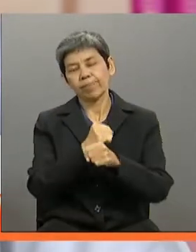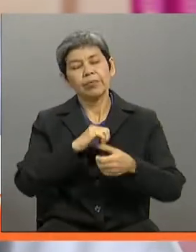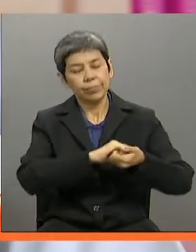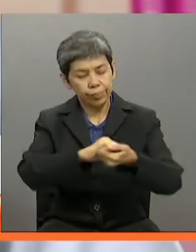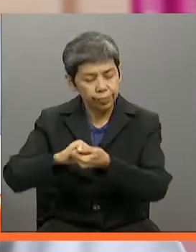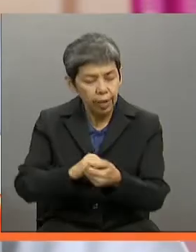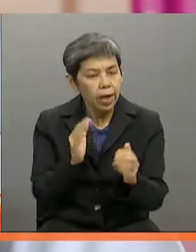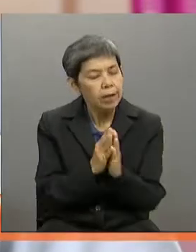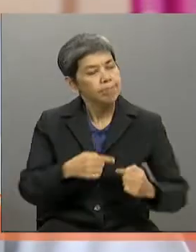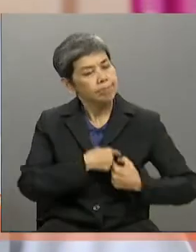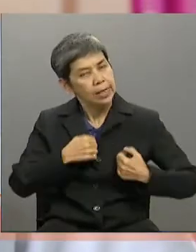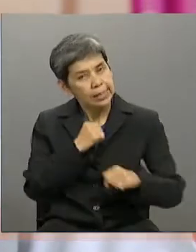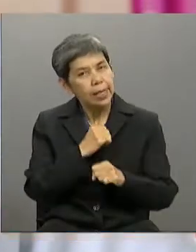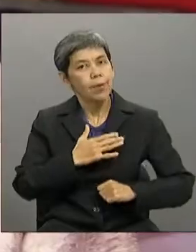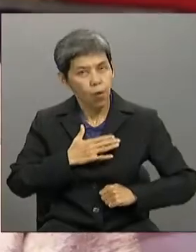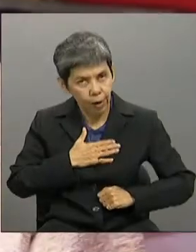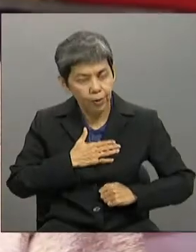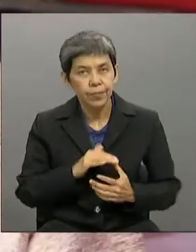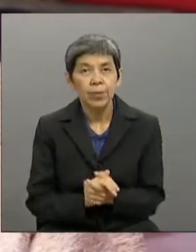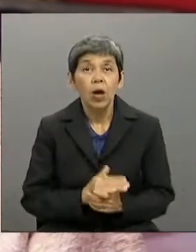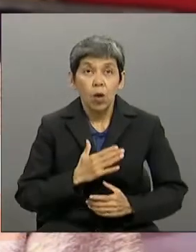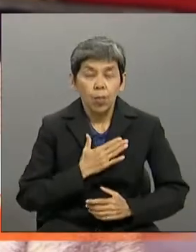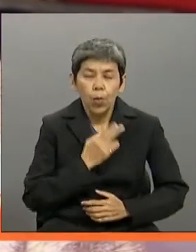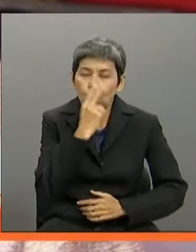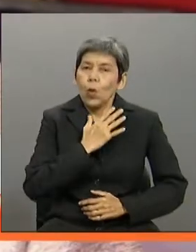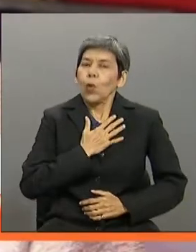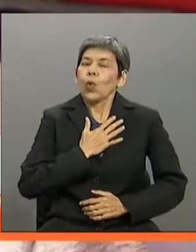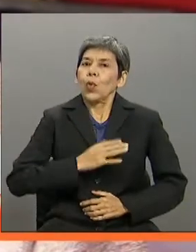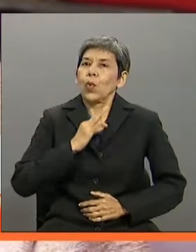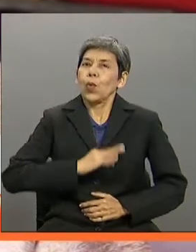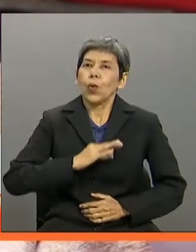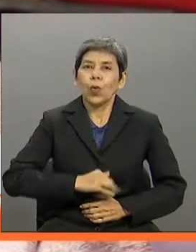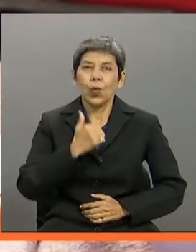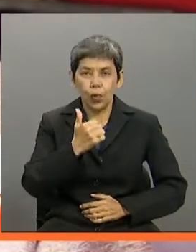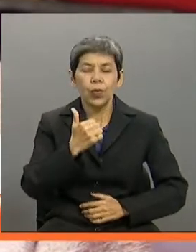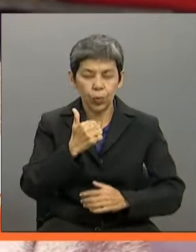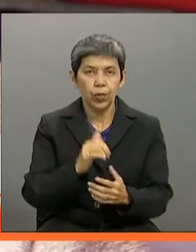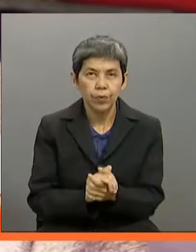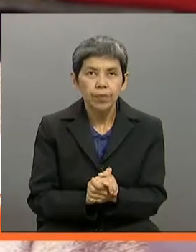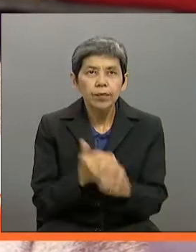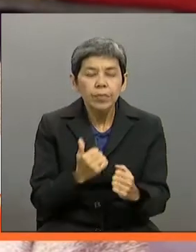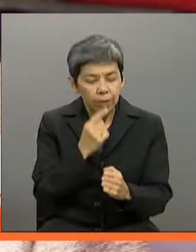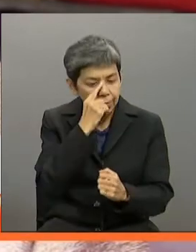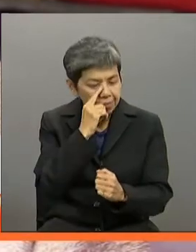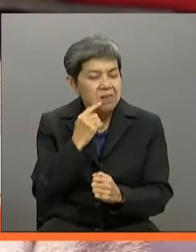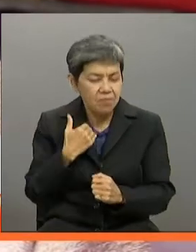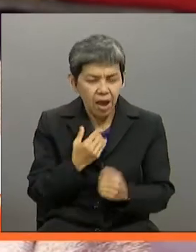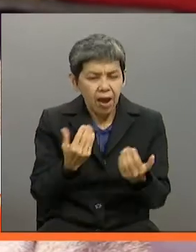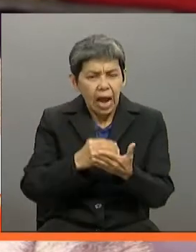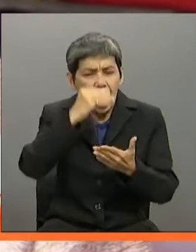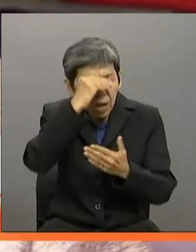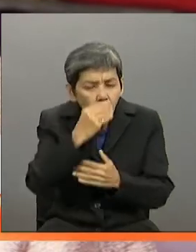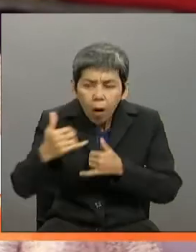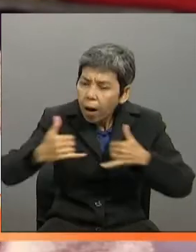ก็คือมาด้วยใจร่วมกันทำด้วยใจอย่างเงี้ยค่ะ ผมยังปลื้มตันใจเลยนะครับจนน้ำตาจะไหลเห็นลูกศิษย์ลูกหาม